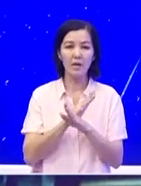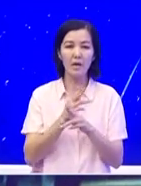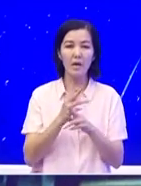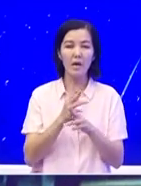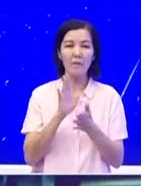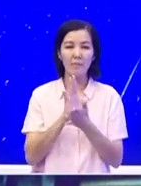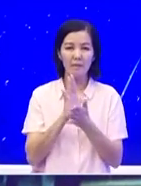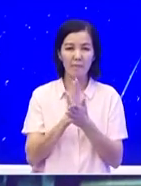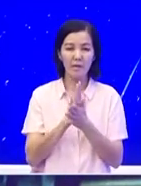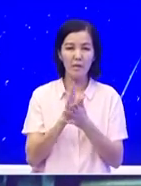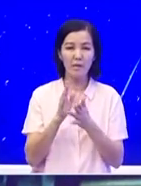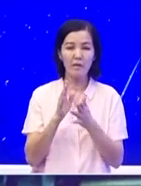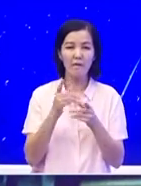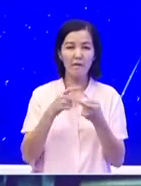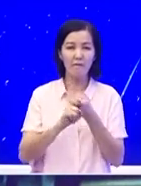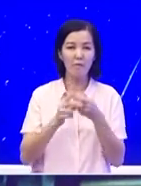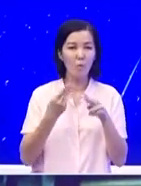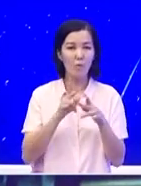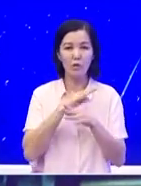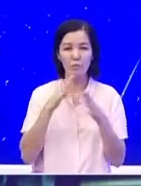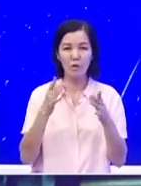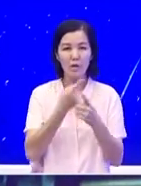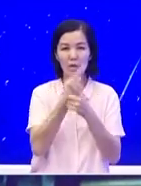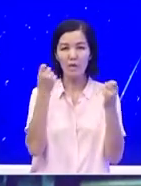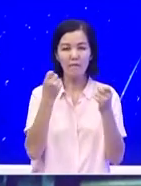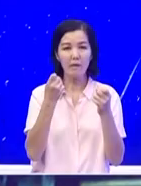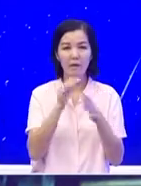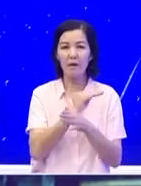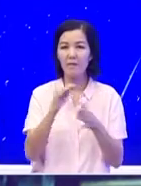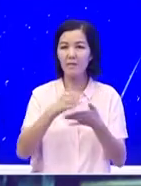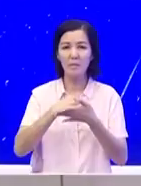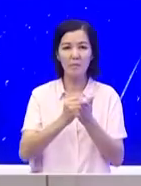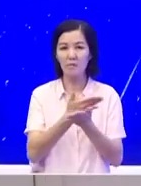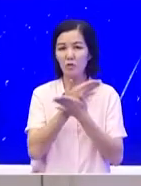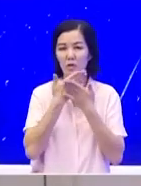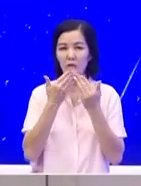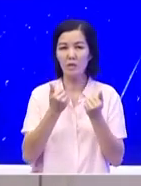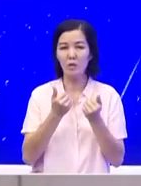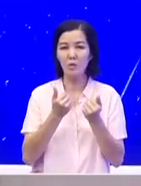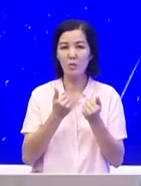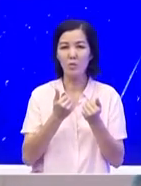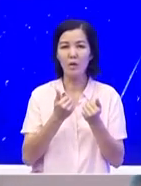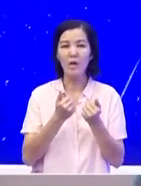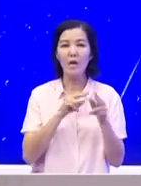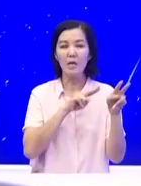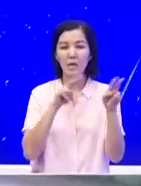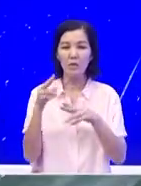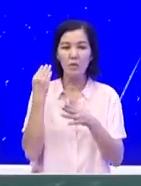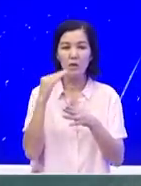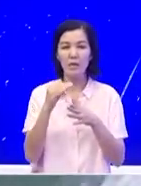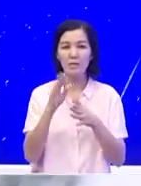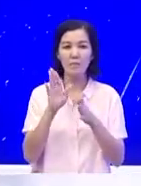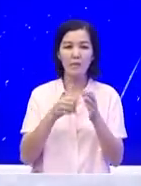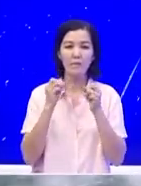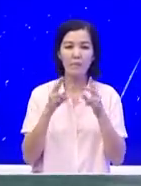рассадник пневмонии. Однако информация не нашла официального подтверждения. Капшигайское городское управление контроля качества и безопасности товаров и